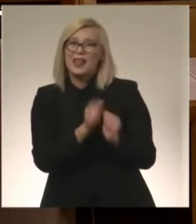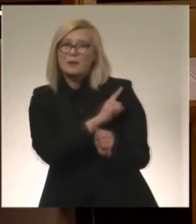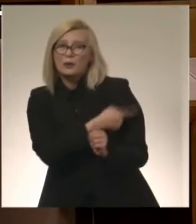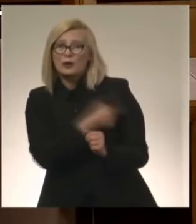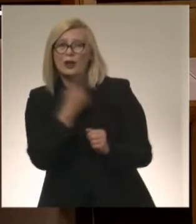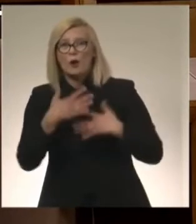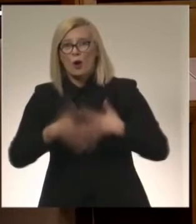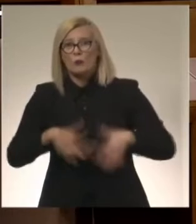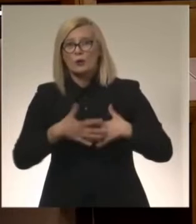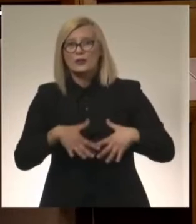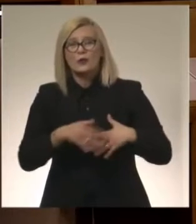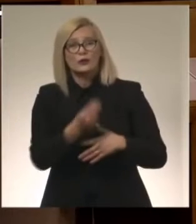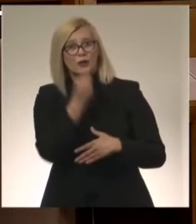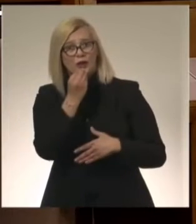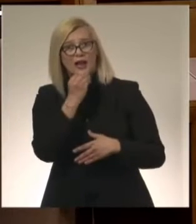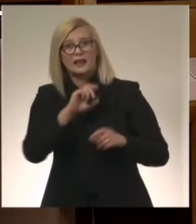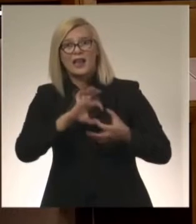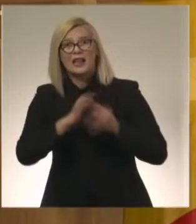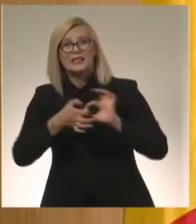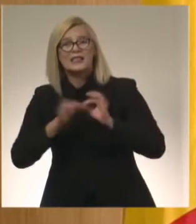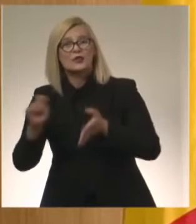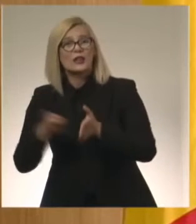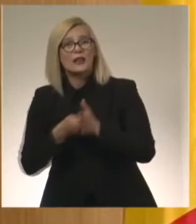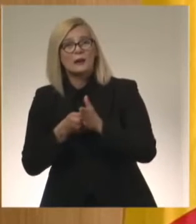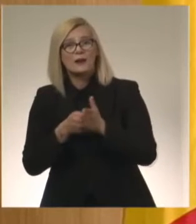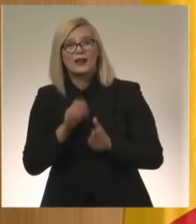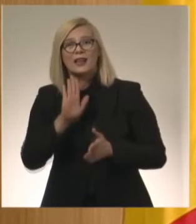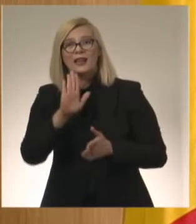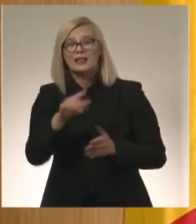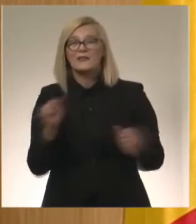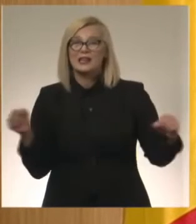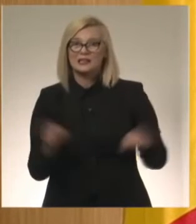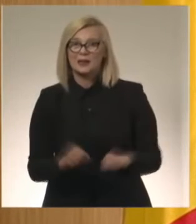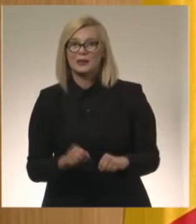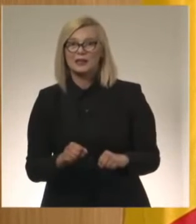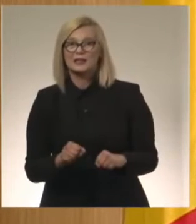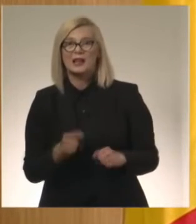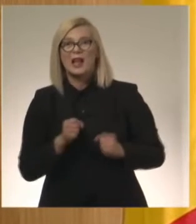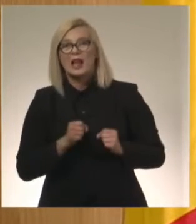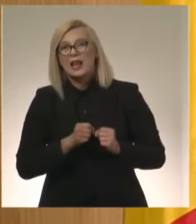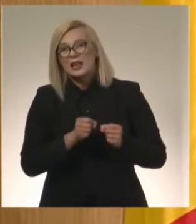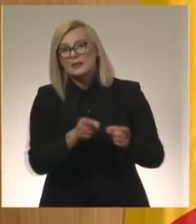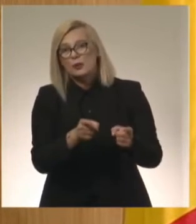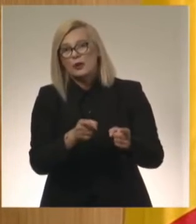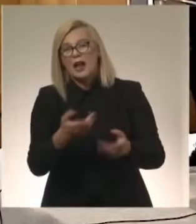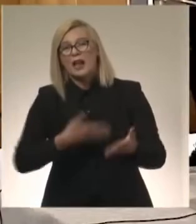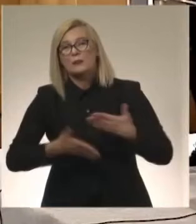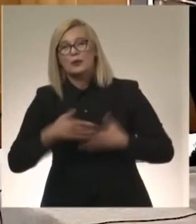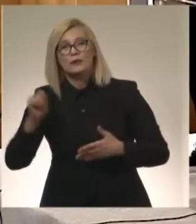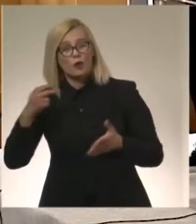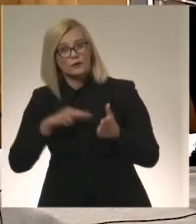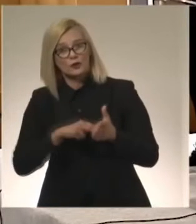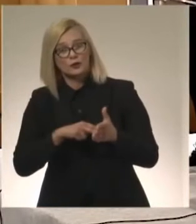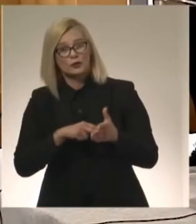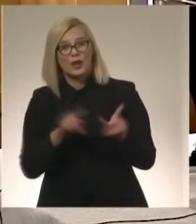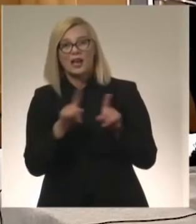Rumanisë Nikolae Çuka dhe i Malit të Zi Zdravko Krivopakiç sot në Sofje kanë diskutuar për koordinimin e strategjive të sigurisë